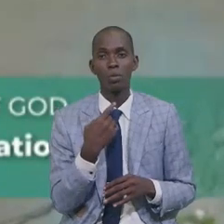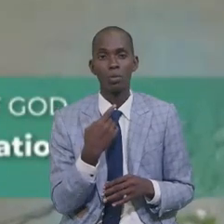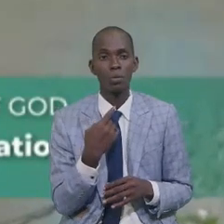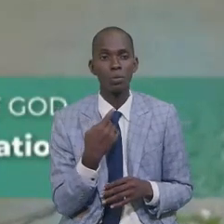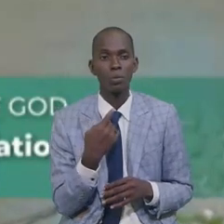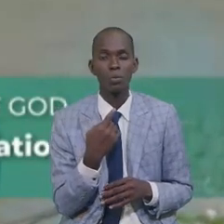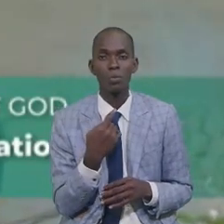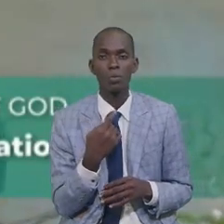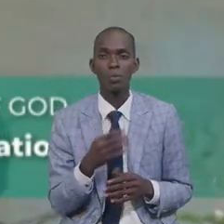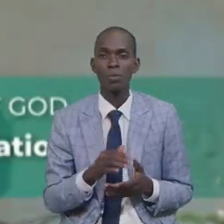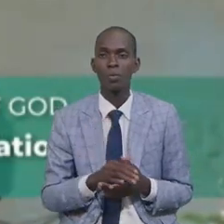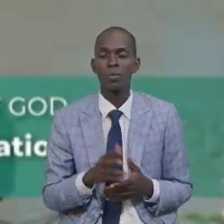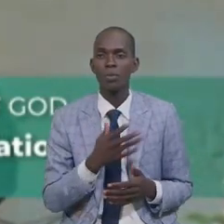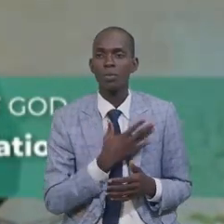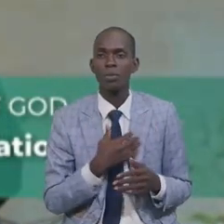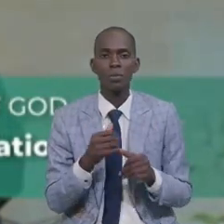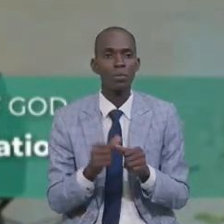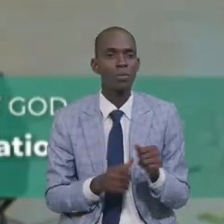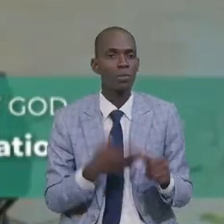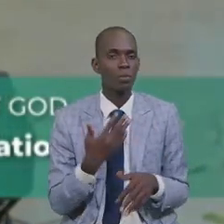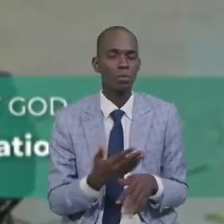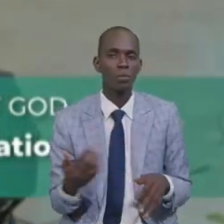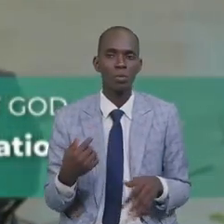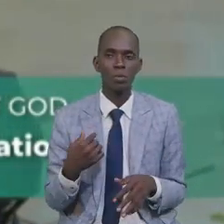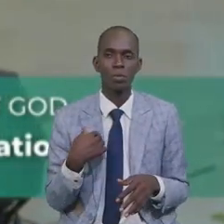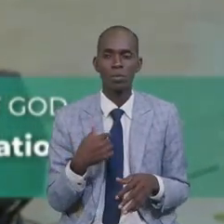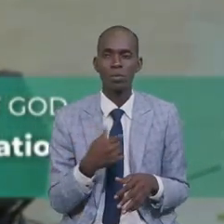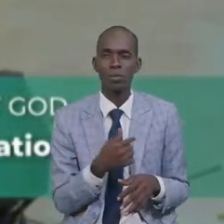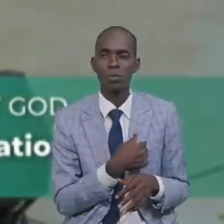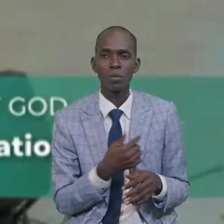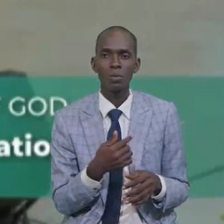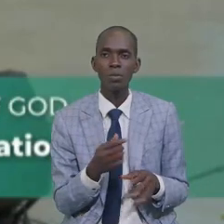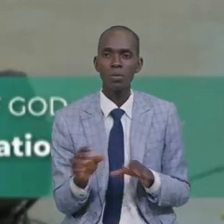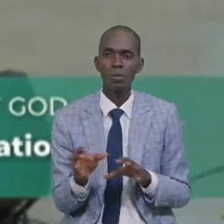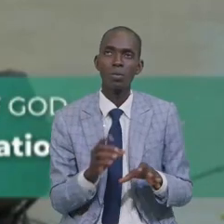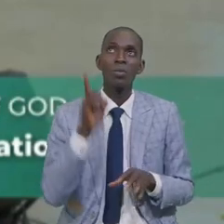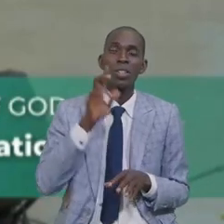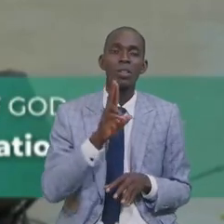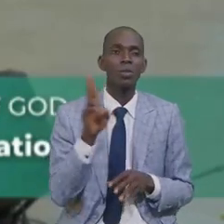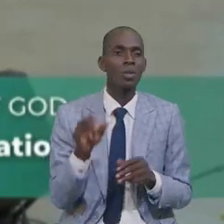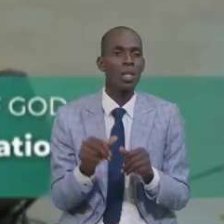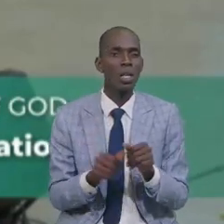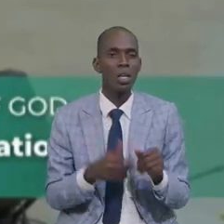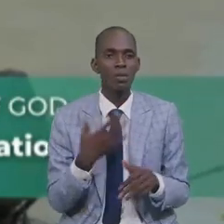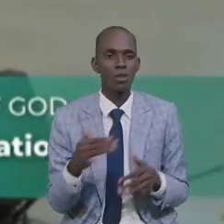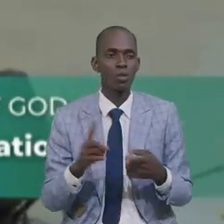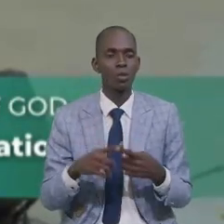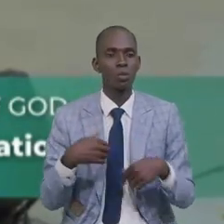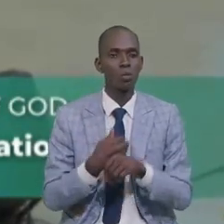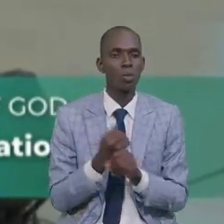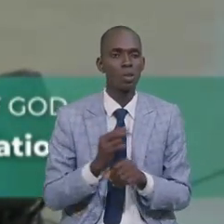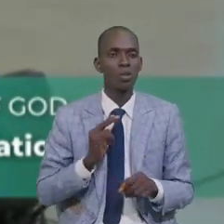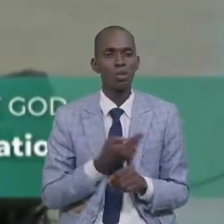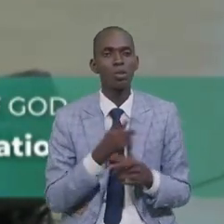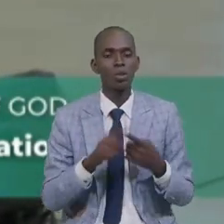nous fait passer par tout ce que nous passons et tout ce qui nous parvient. Il utilise tout pour